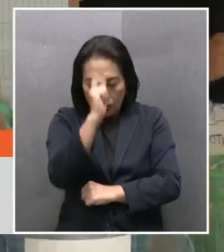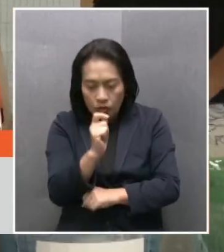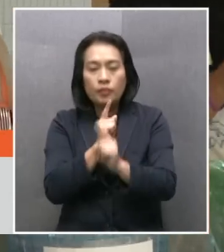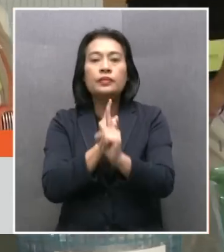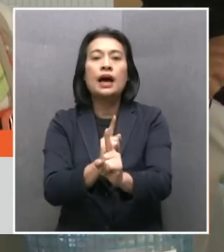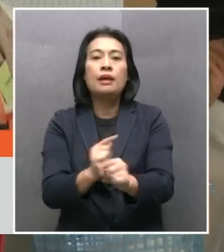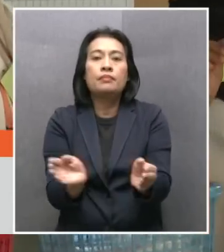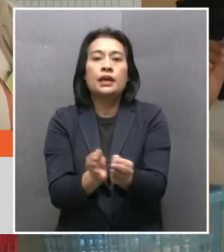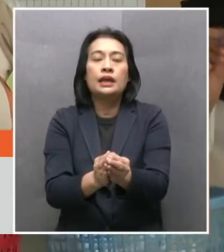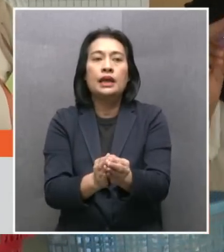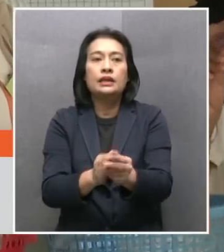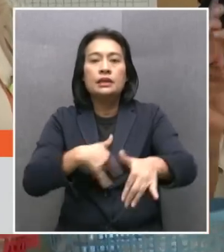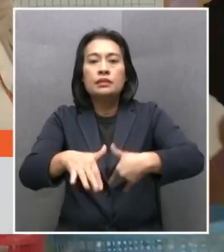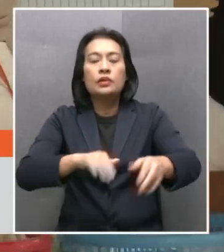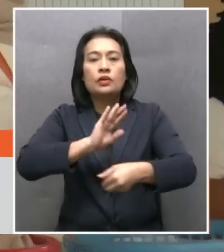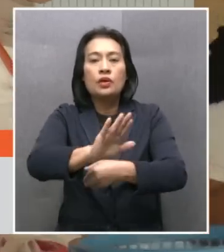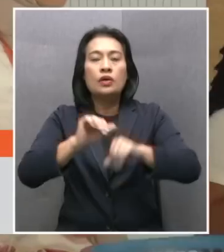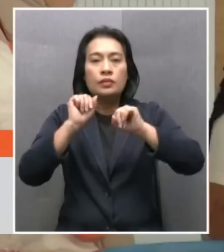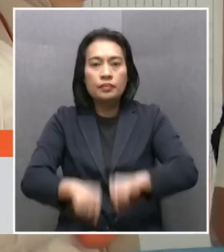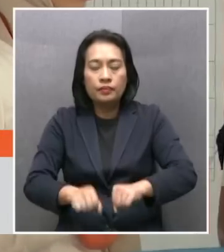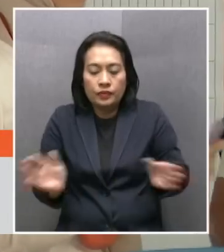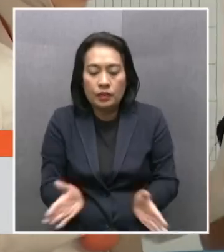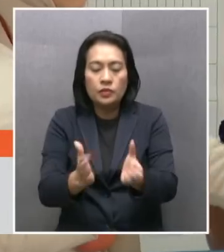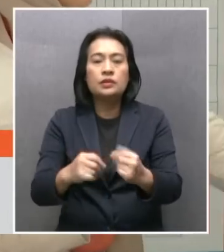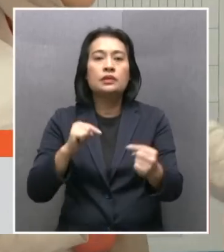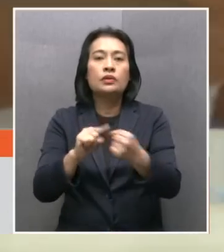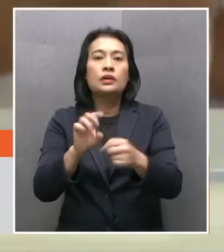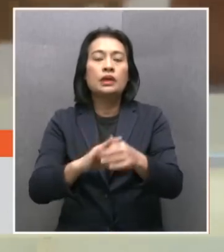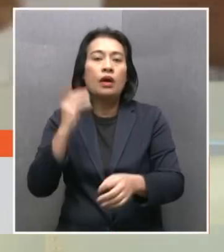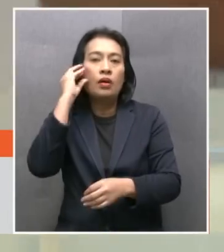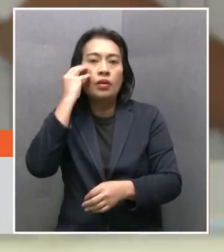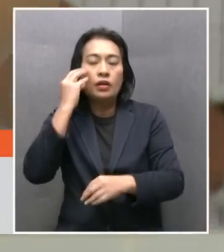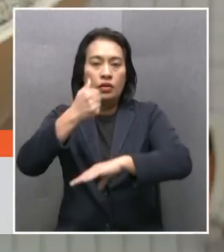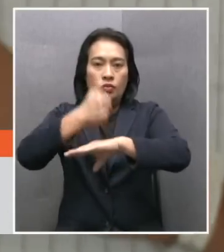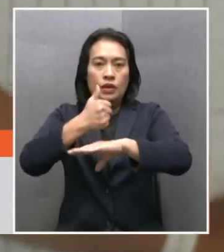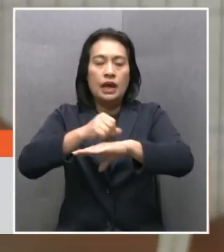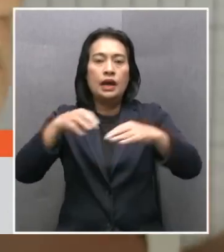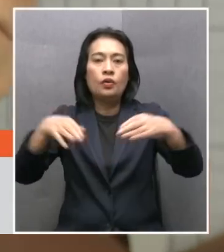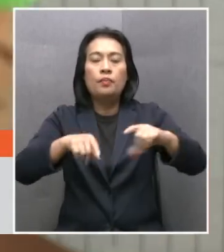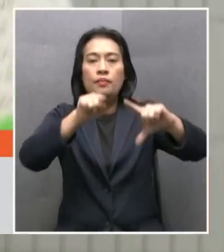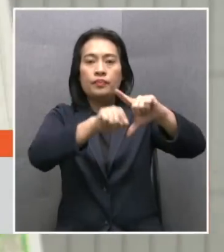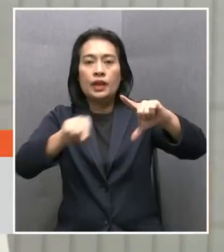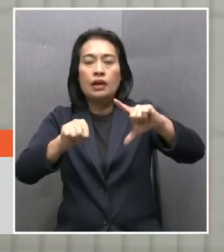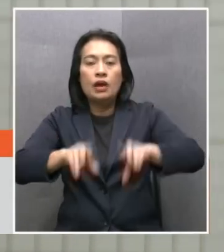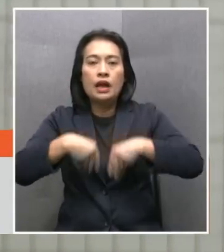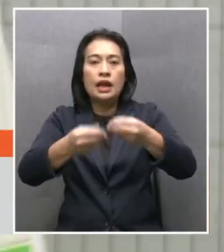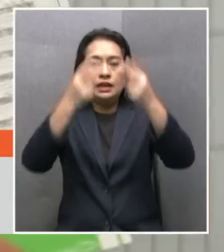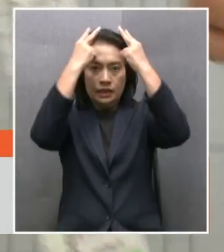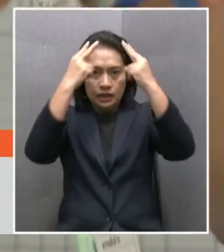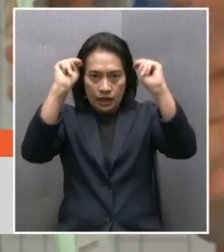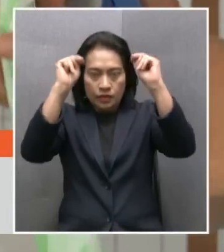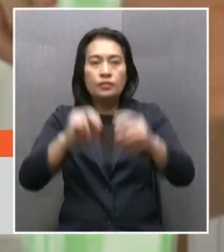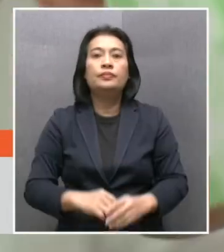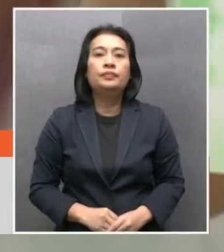ชนด้วยการลงมติสนับสนุนให้นายพิธาลิ้มเจริญรัตน์หัวหน้าพรรคก้าวไกลเป็นนายกรัฐมนตรี